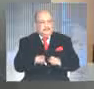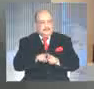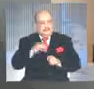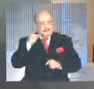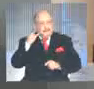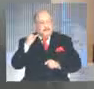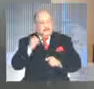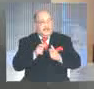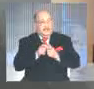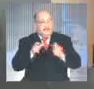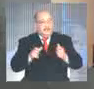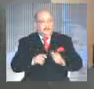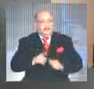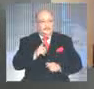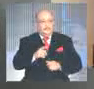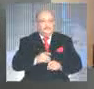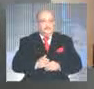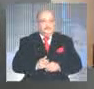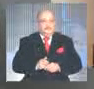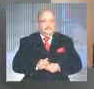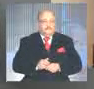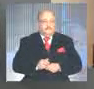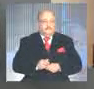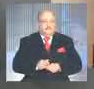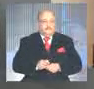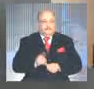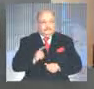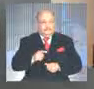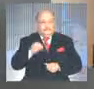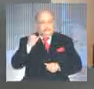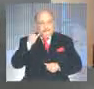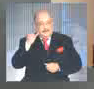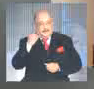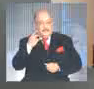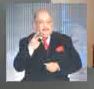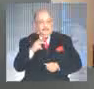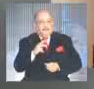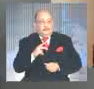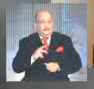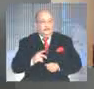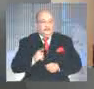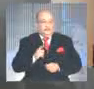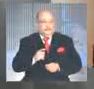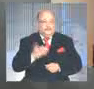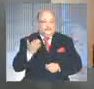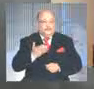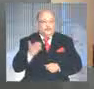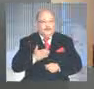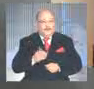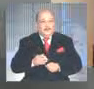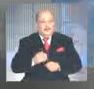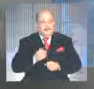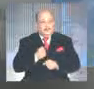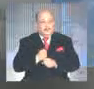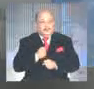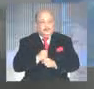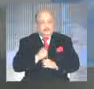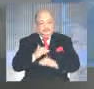معناتها لقيتها فيها اللي هي عملت لي فورماسيون، وهي إن شاء الله باش تكون الضامن الوحيد معناتها مع البنك.